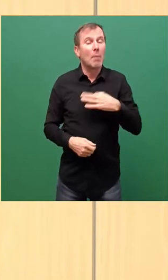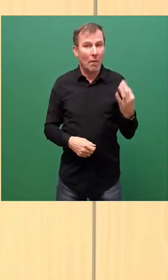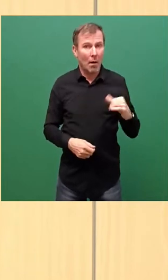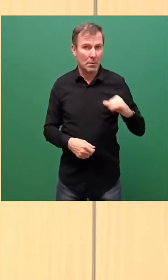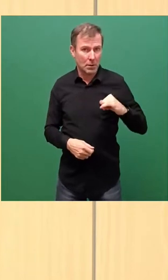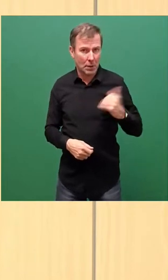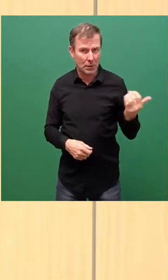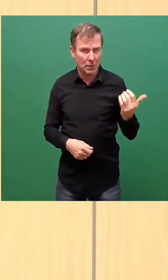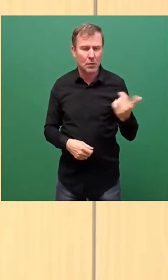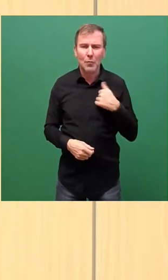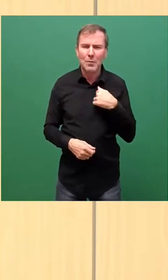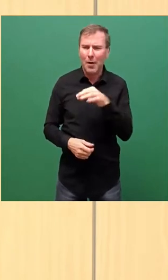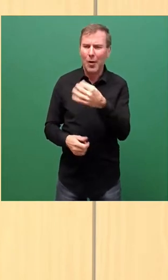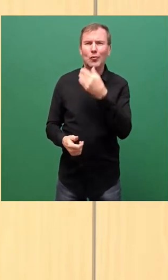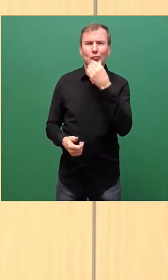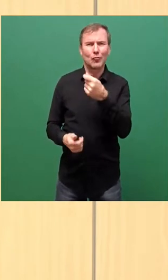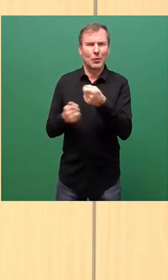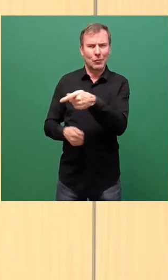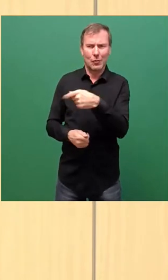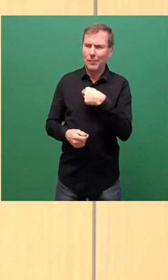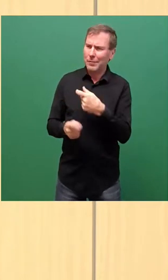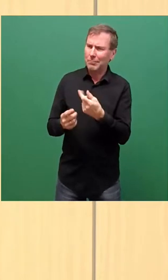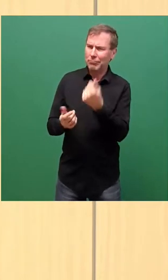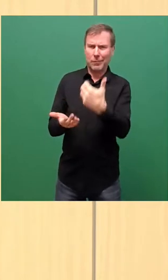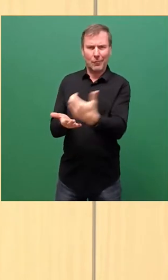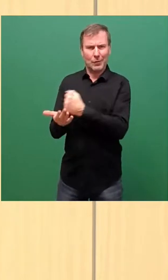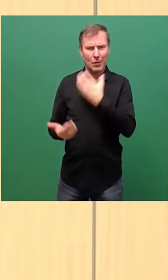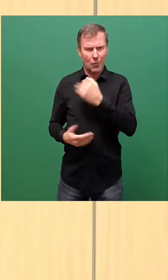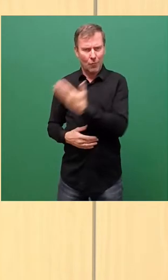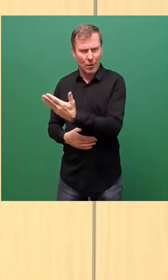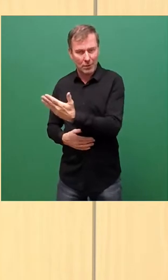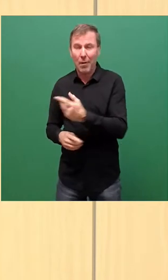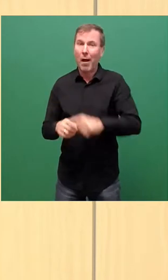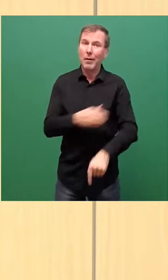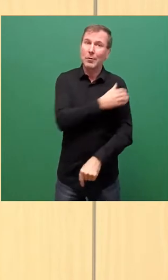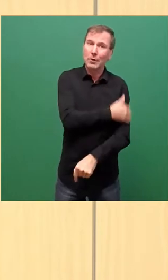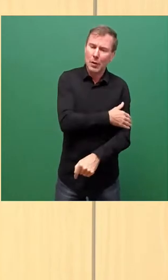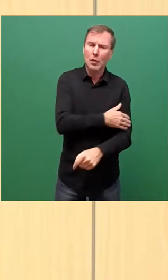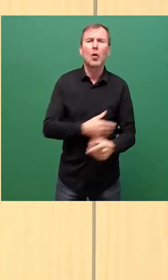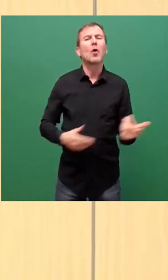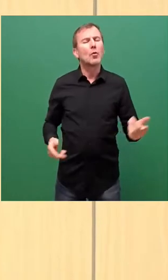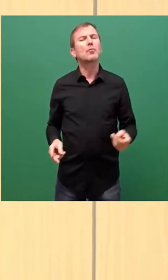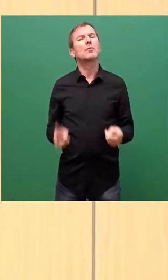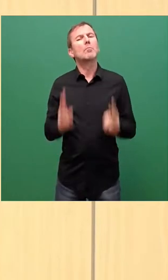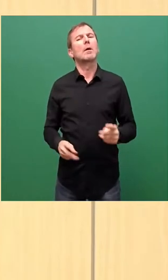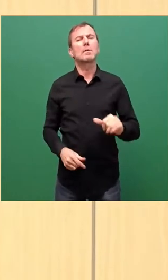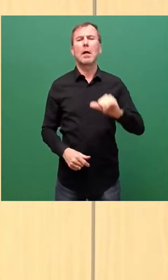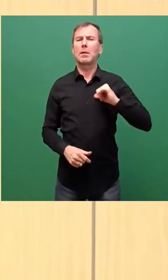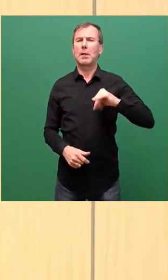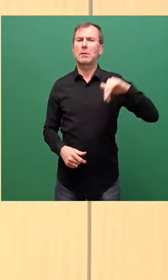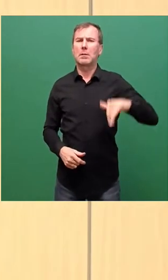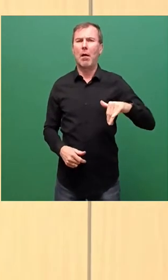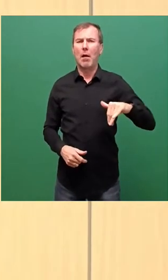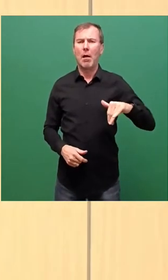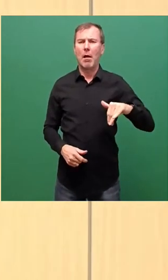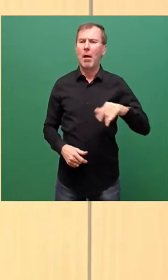wollen, da ein Geschäft wittern. Und es gibt auf der anderen Seite ein berechtigtes Interesse, das nicht einfach nur zum Rosinenpicken